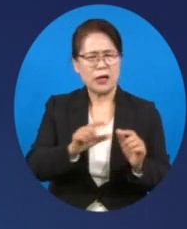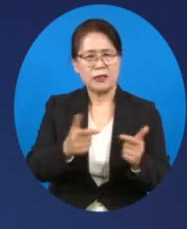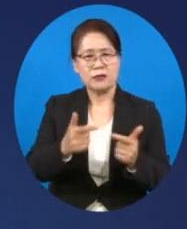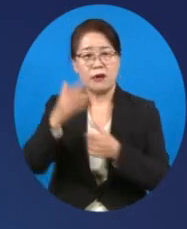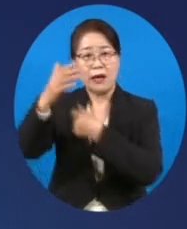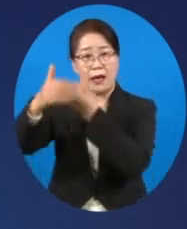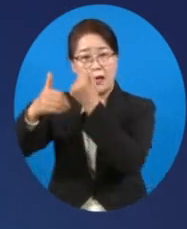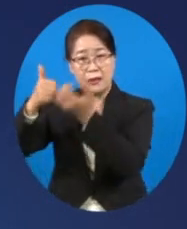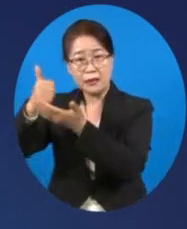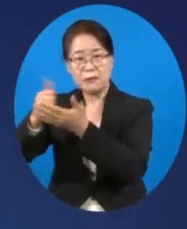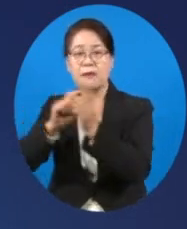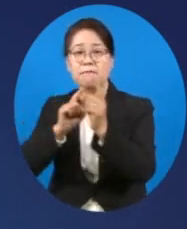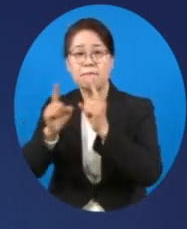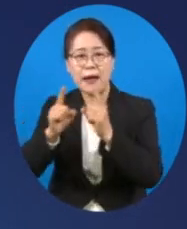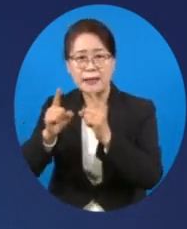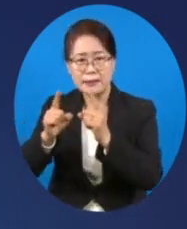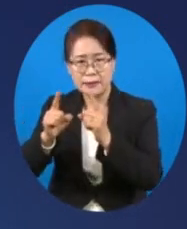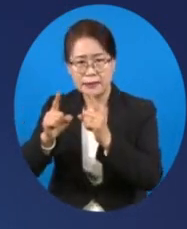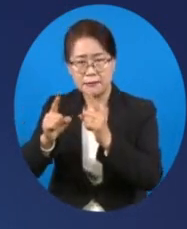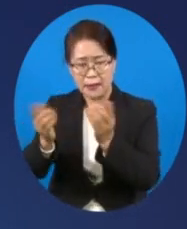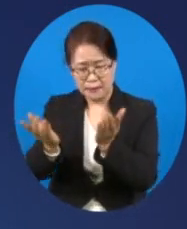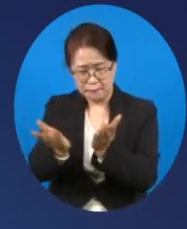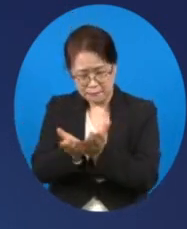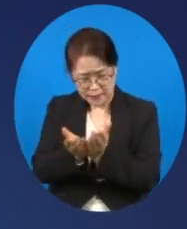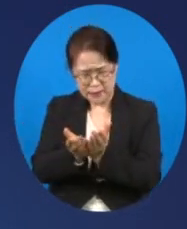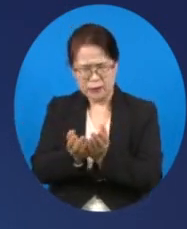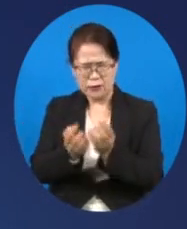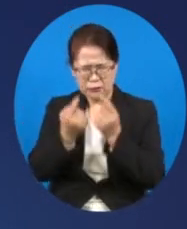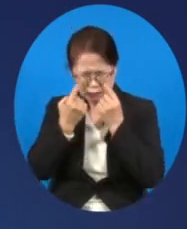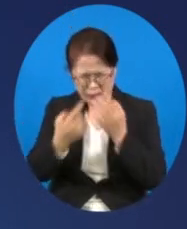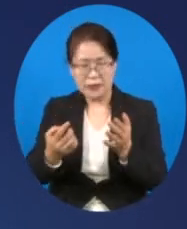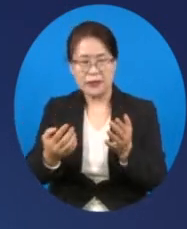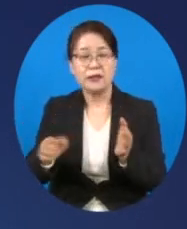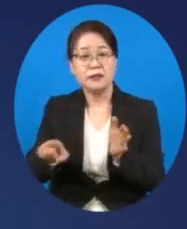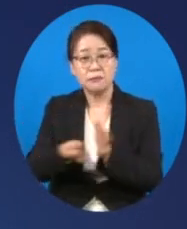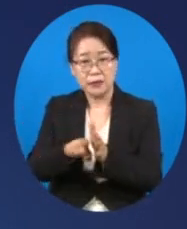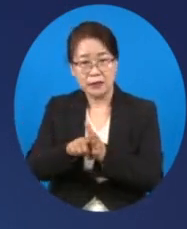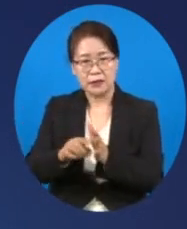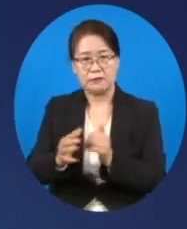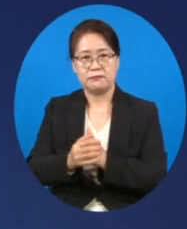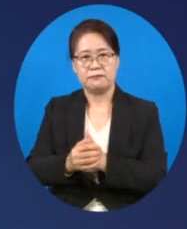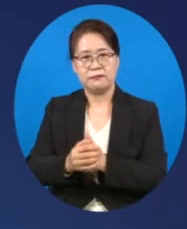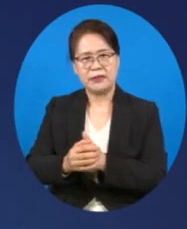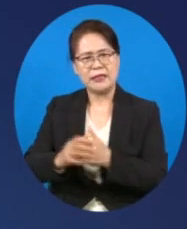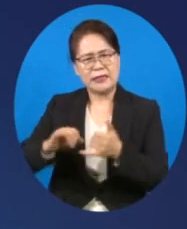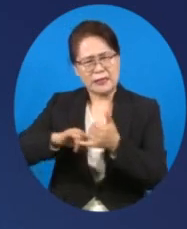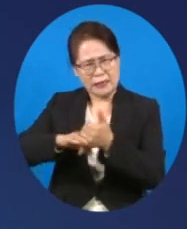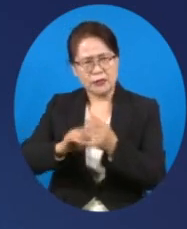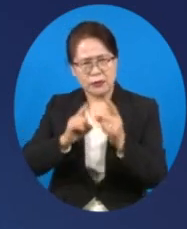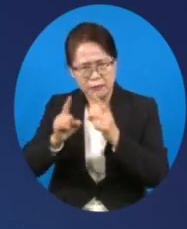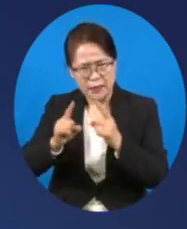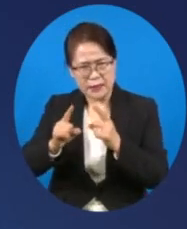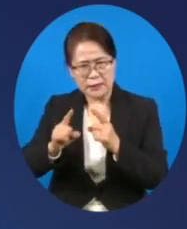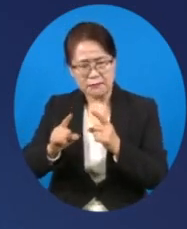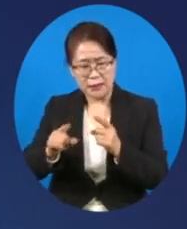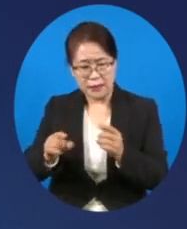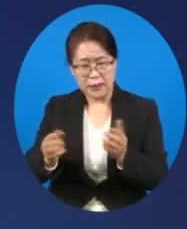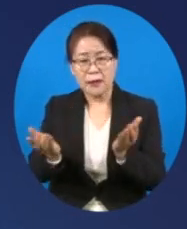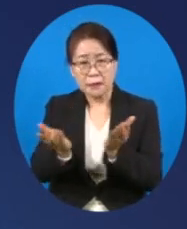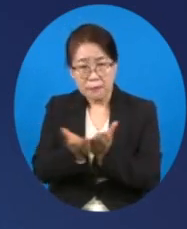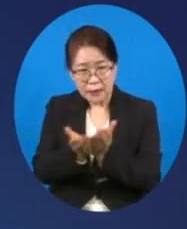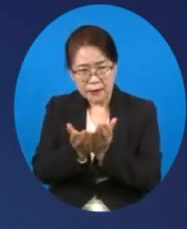하나님의 말씀에 근거한 확신입니다 하나님과 그분의 약속의 말씀에 근거한 확신을 가지고